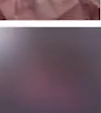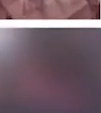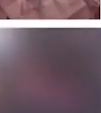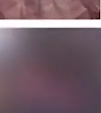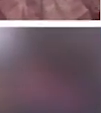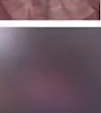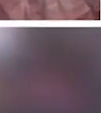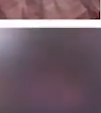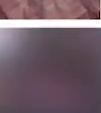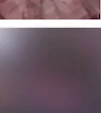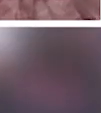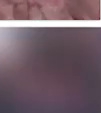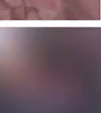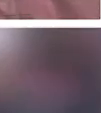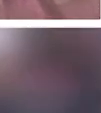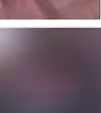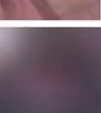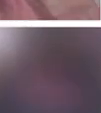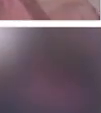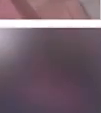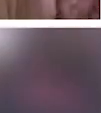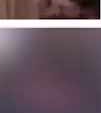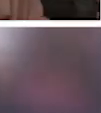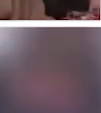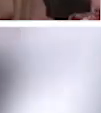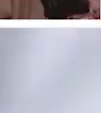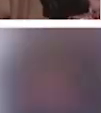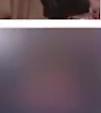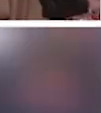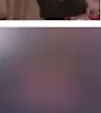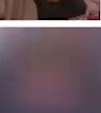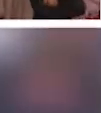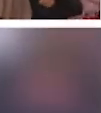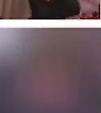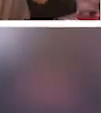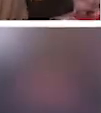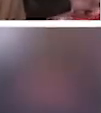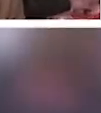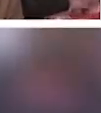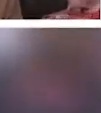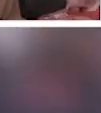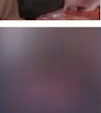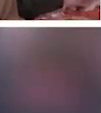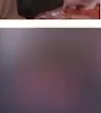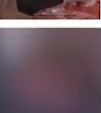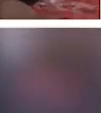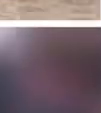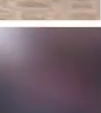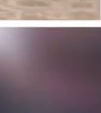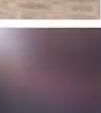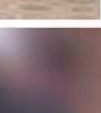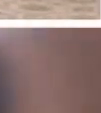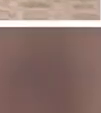sekitar lebih dari 13 sapi dan juga 7 kambing sampai dengan pagi hari ini yang nantinya akan disembelih pada